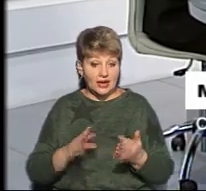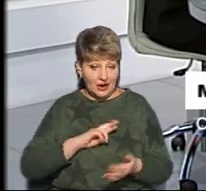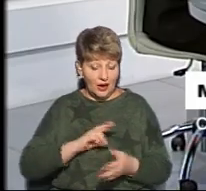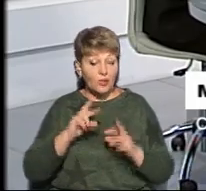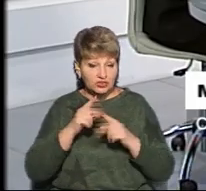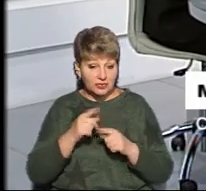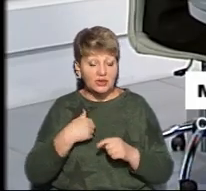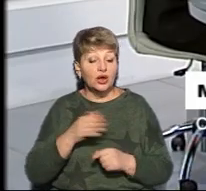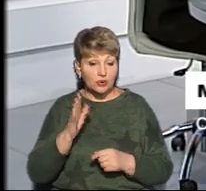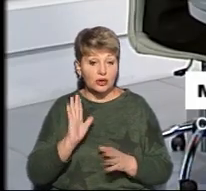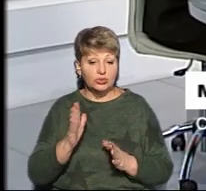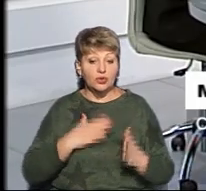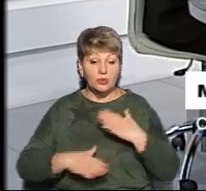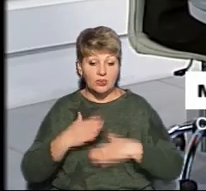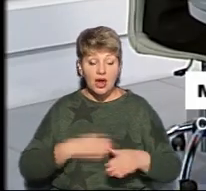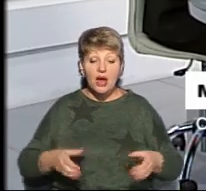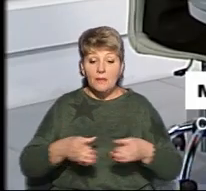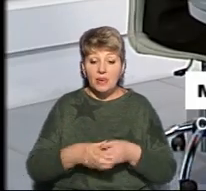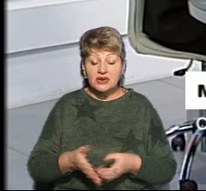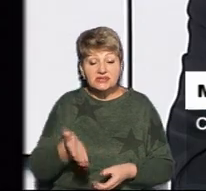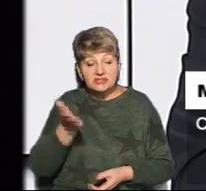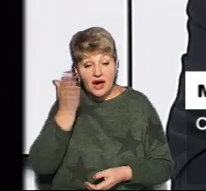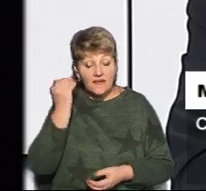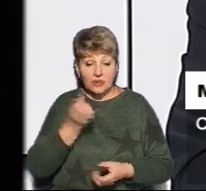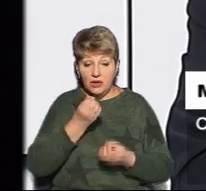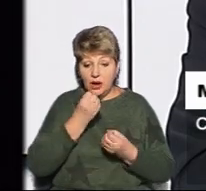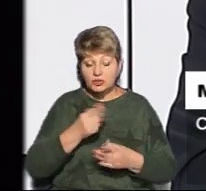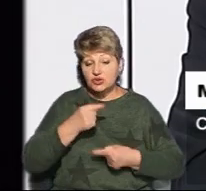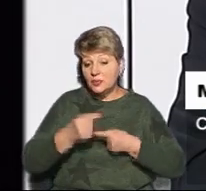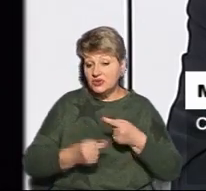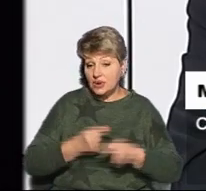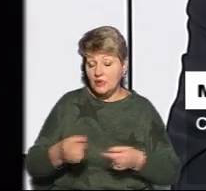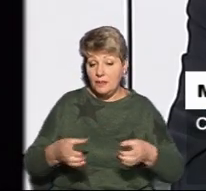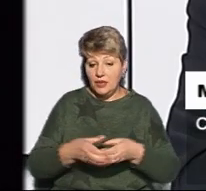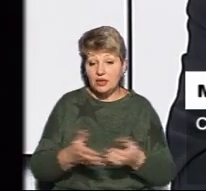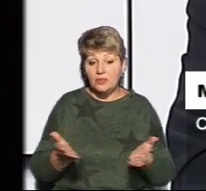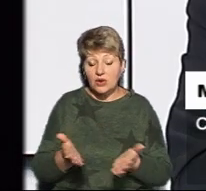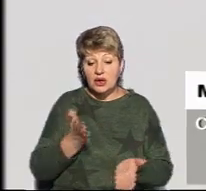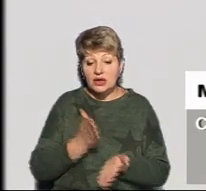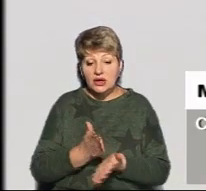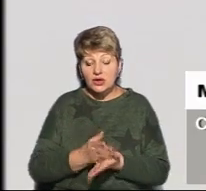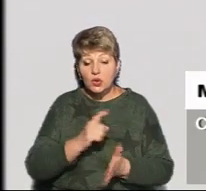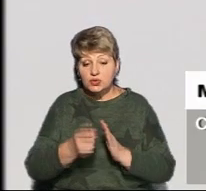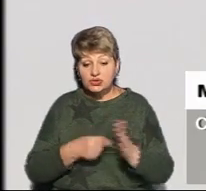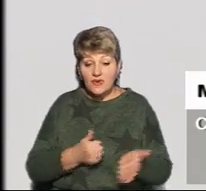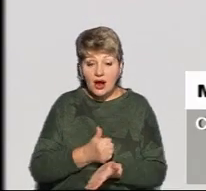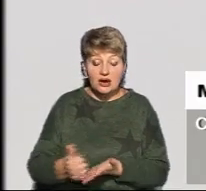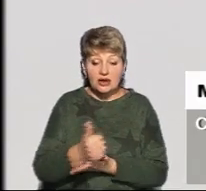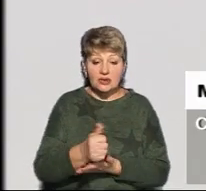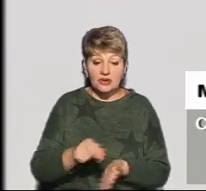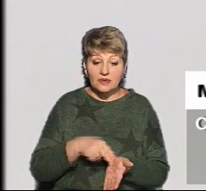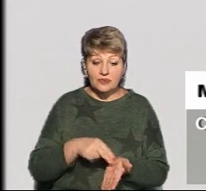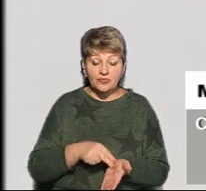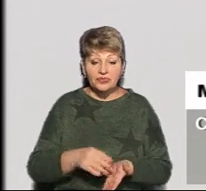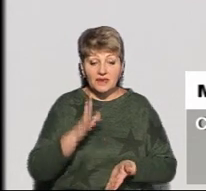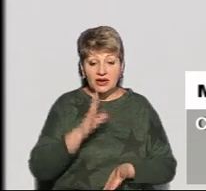Тому що, в принципі, партія з дуже давніми добрими традиціями, партія, яка має пізнаваного лідера на Черкащині, це